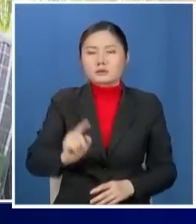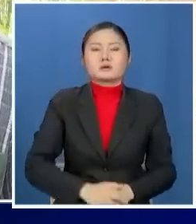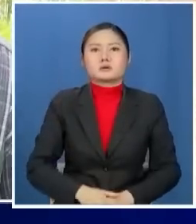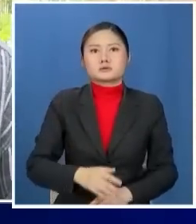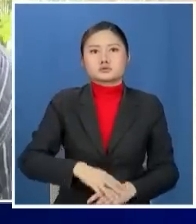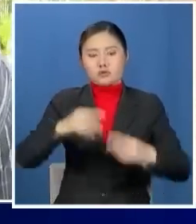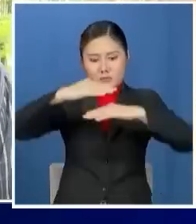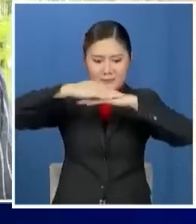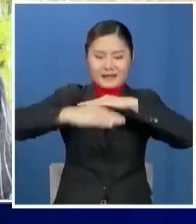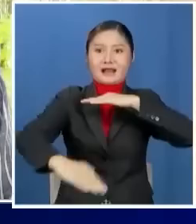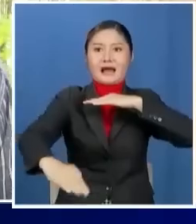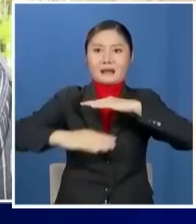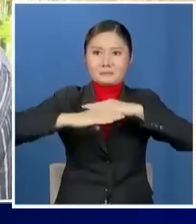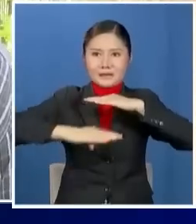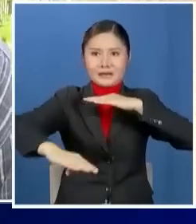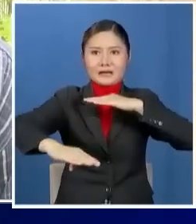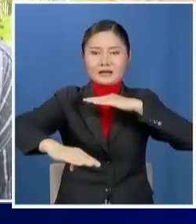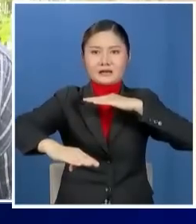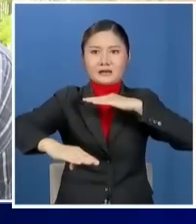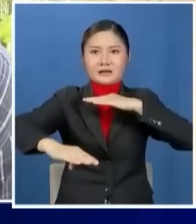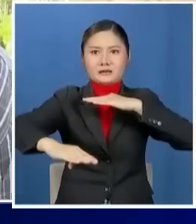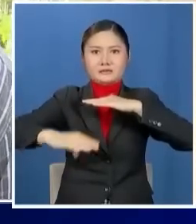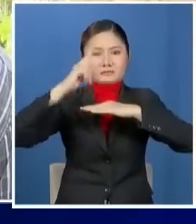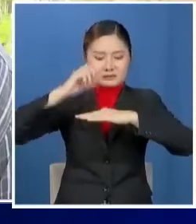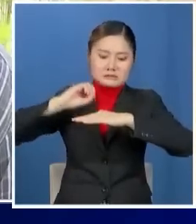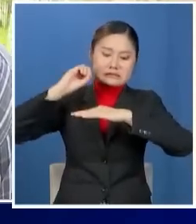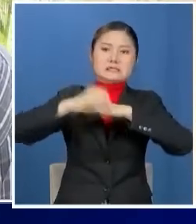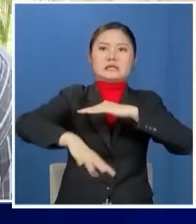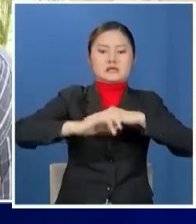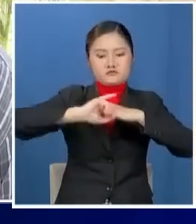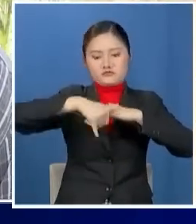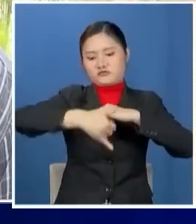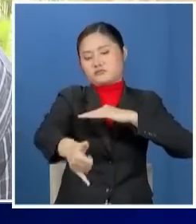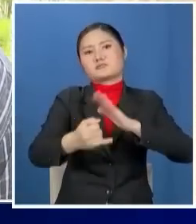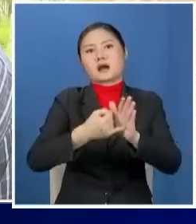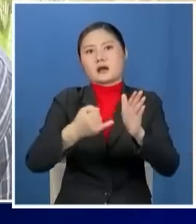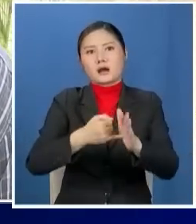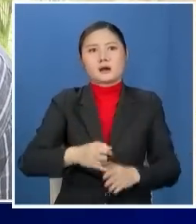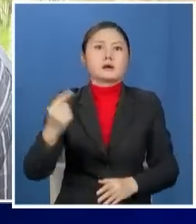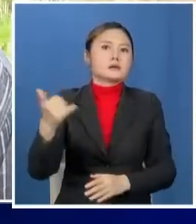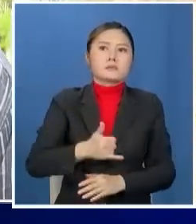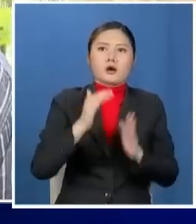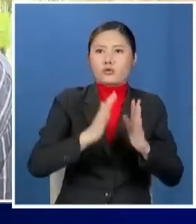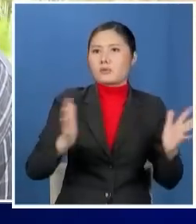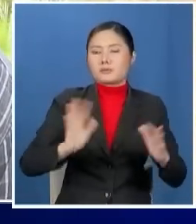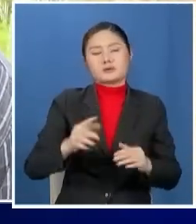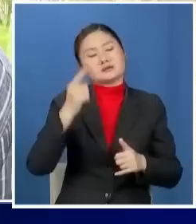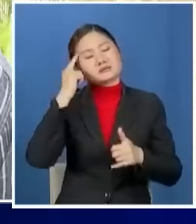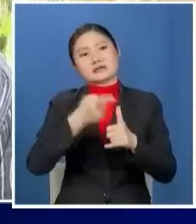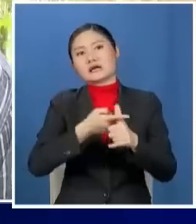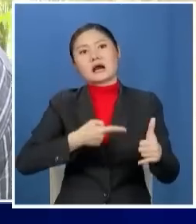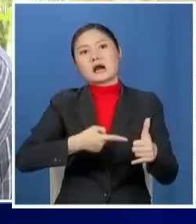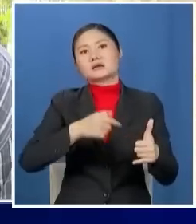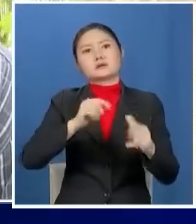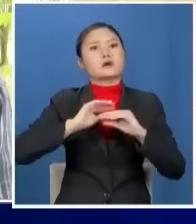ากที่สูงลงที่ต่ำเนี่ยมันง่ายอาจจะมาไม่ต้องใช้คนเยอะคือว่าฆาตกรรมจากที่อื่น